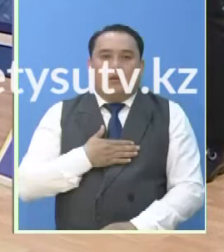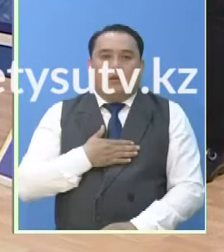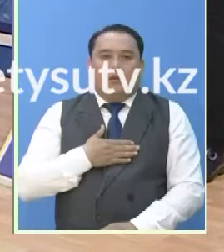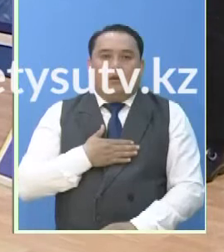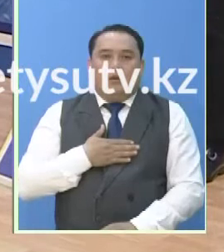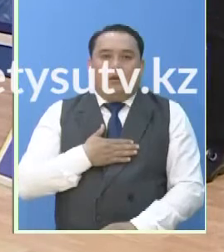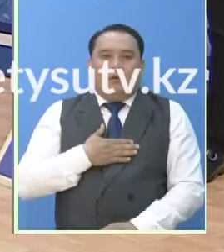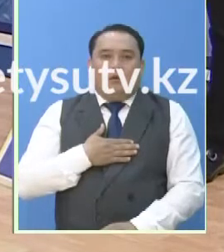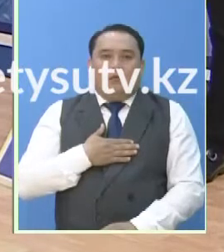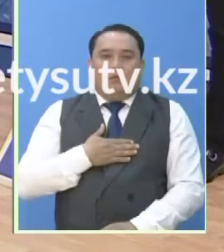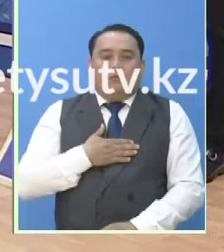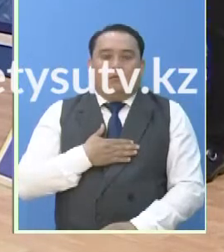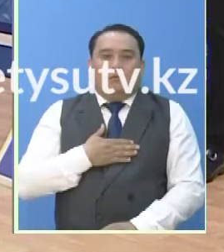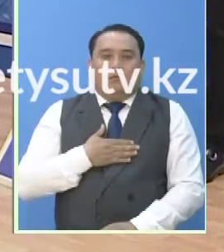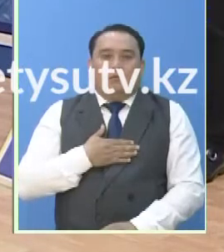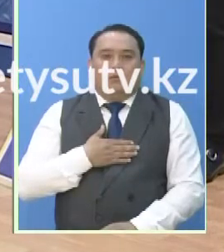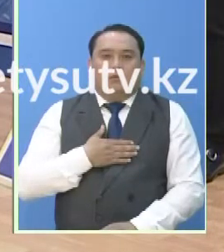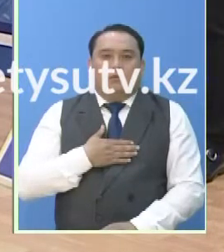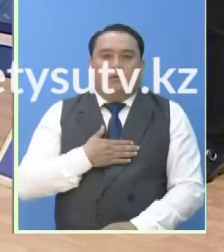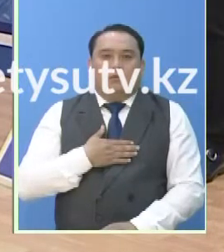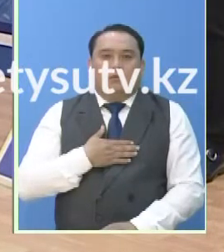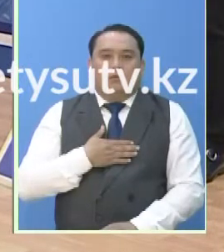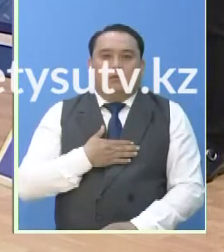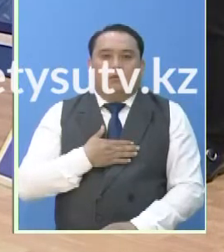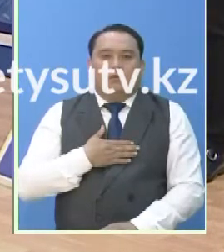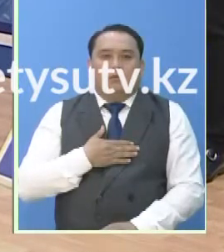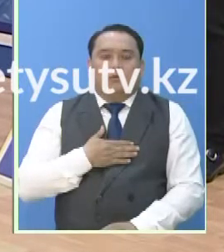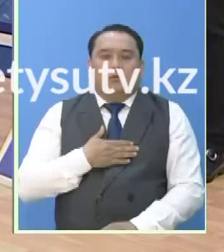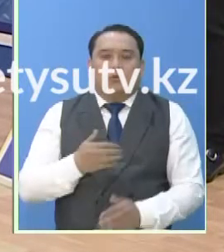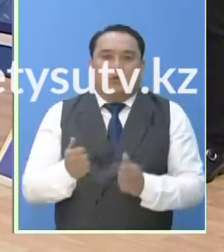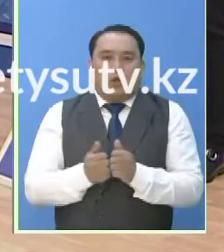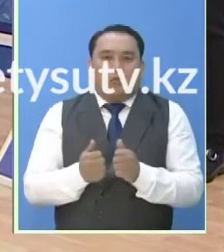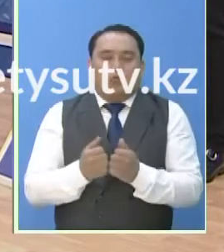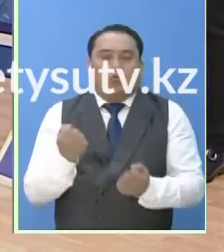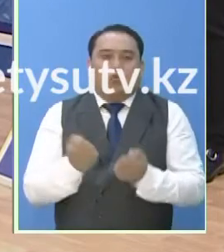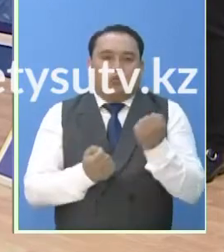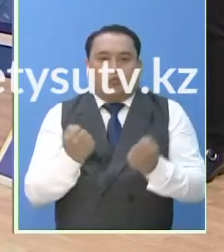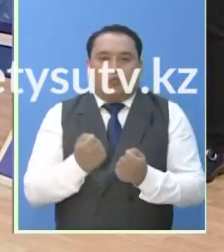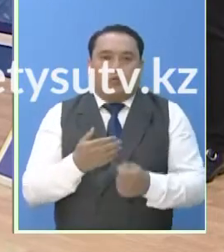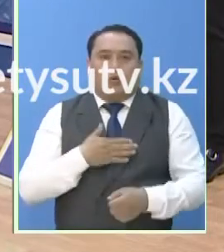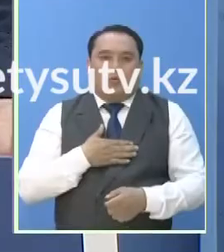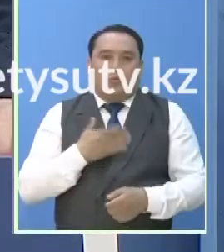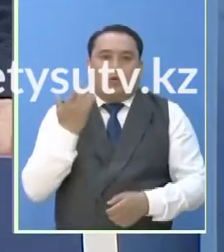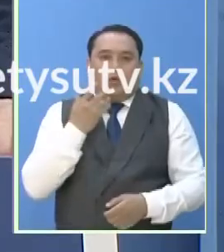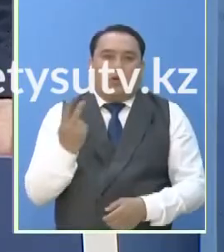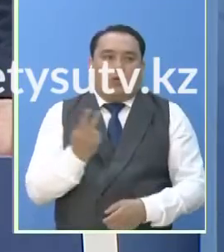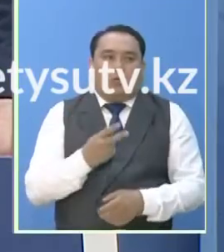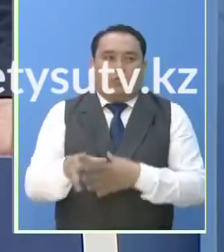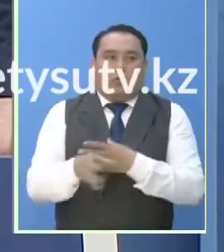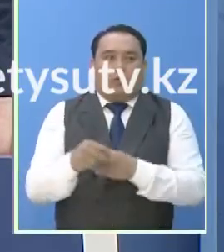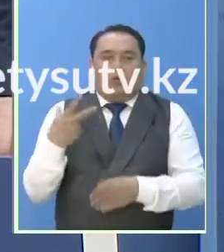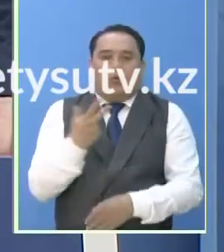жаңағы өзіміздің қосшымыз бар ғой, водительіміз мысалы. Енді күнделікті қасымда жүрген жүргізуші қасымда жүргеннен кейін сол екеуміз бар бірге